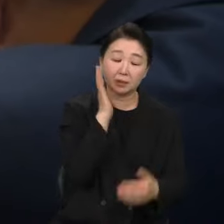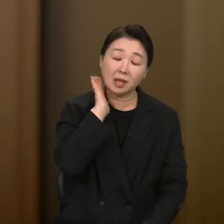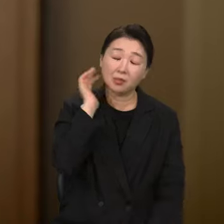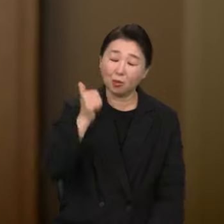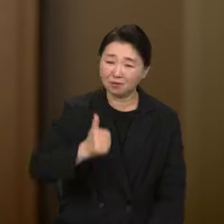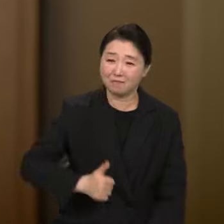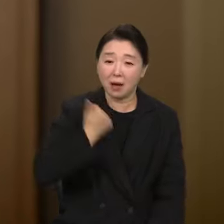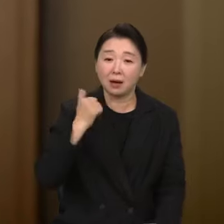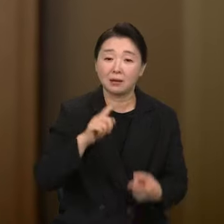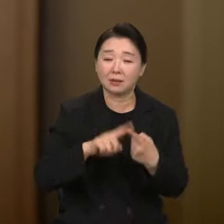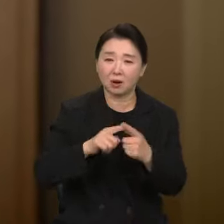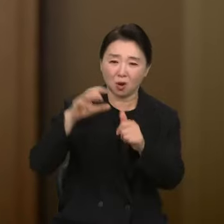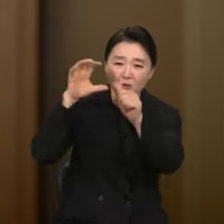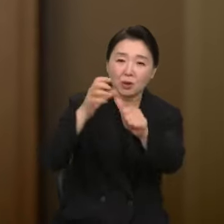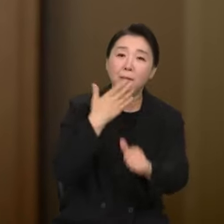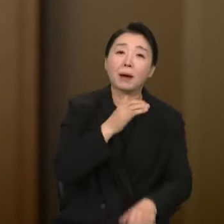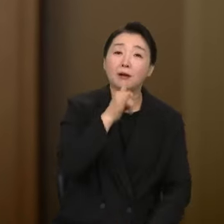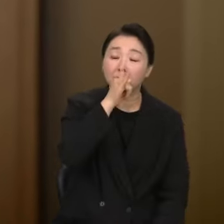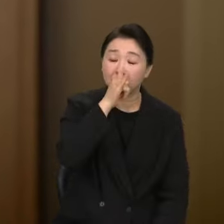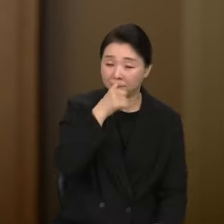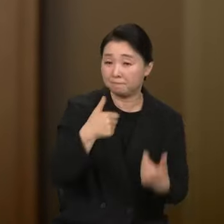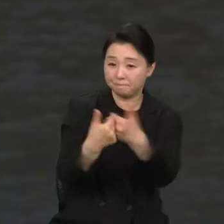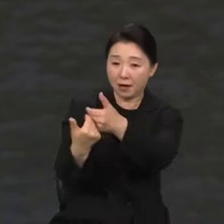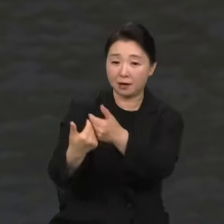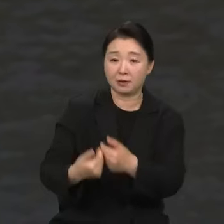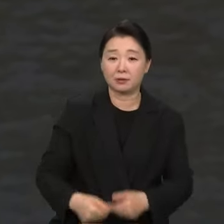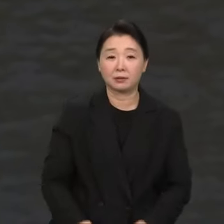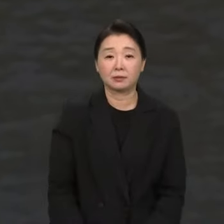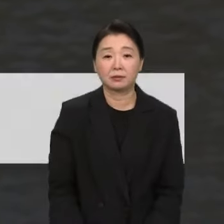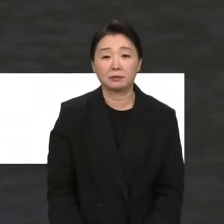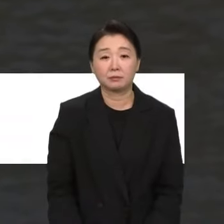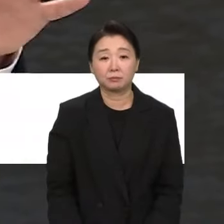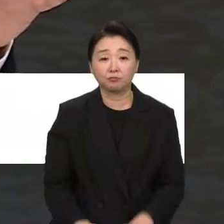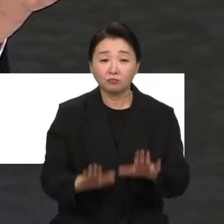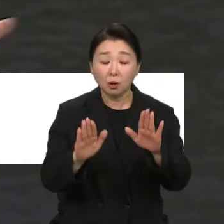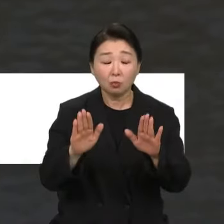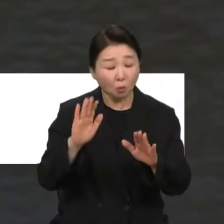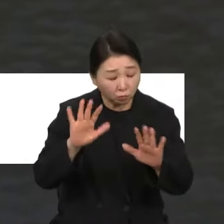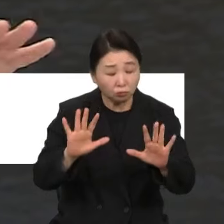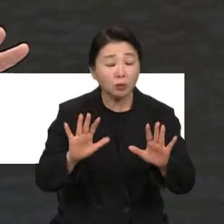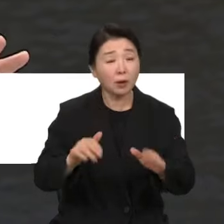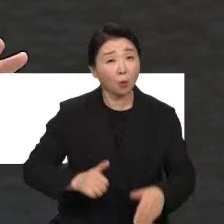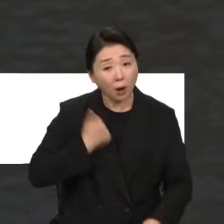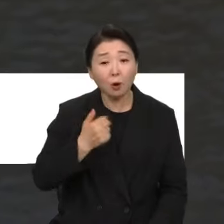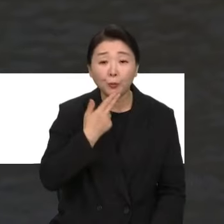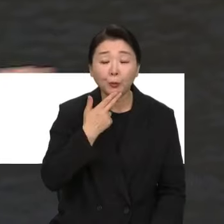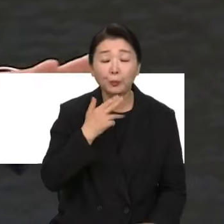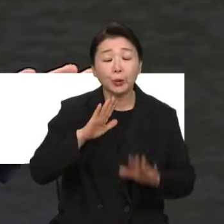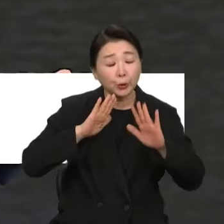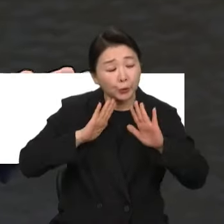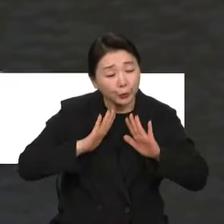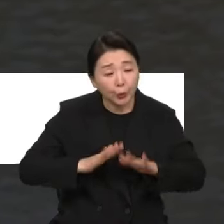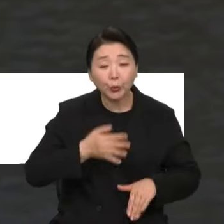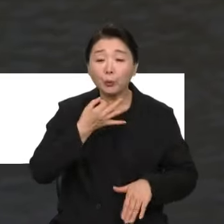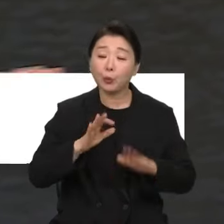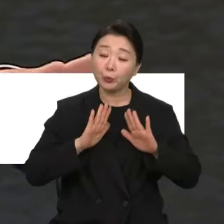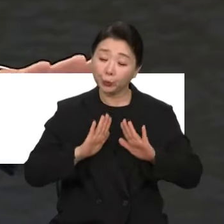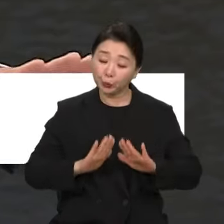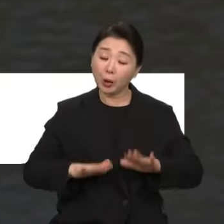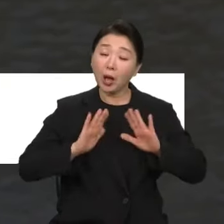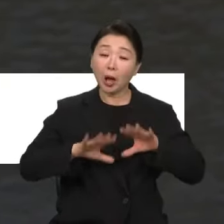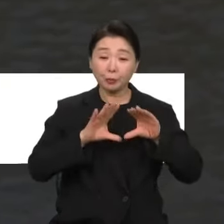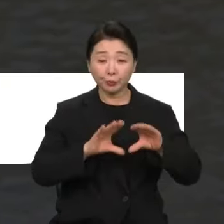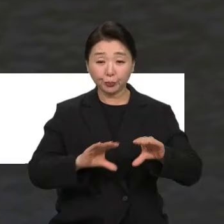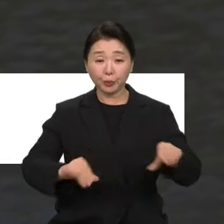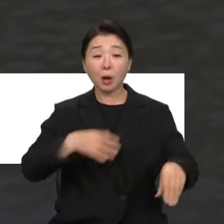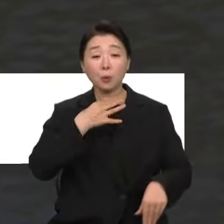따라 위력이 될 수 있다고 반박했습니다. 자, 화 안 냈어요. 조용히. 평온한 목소리로, 아주 온화한